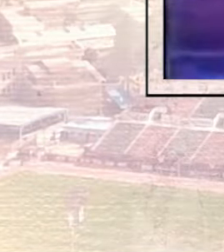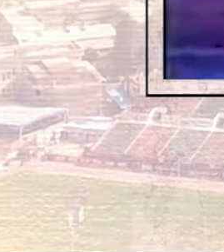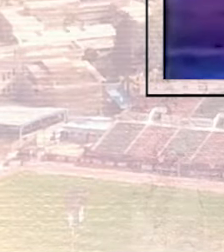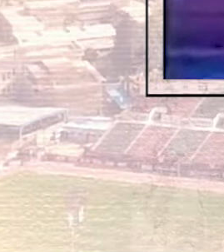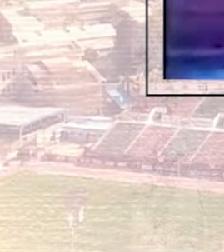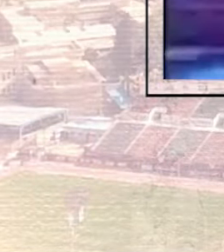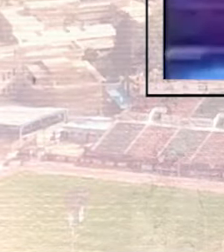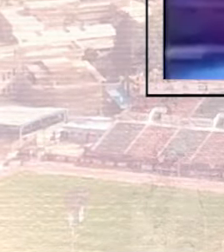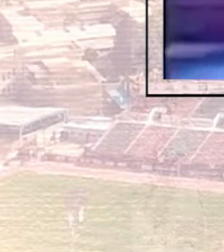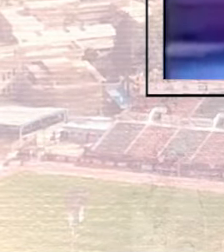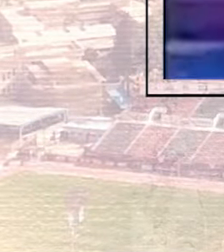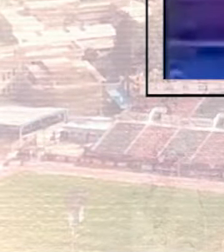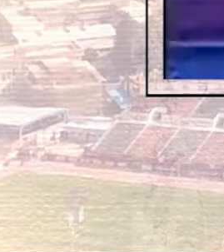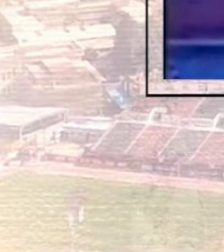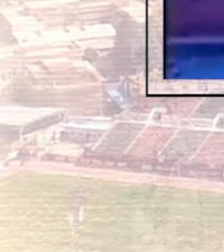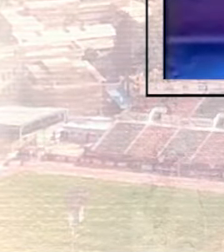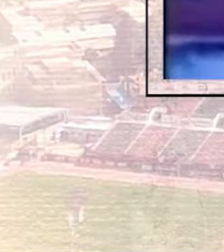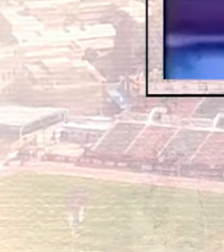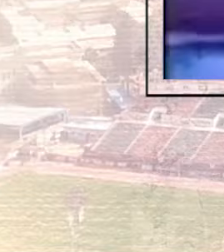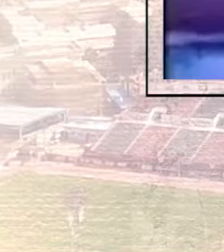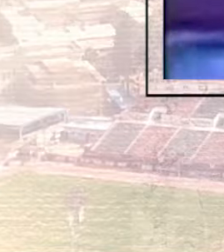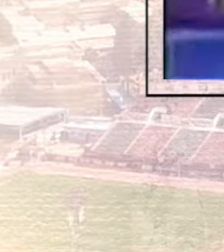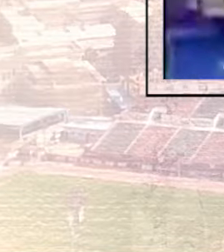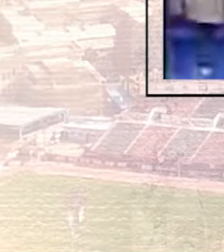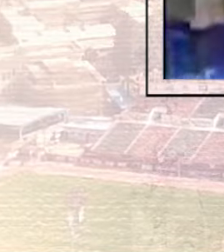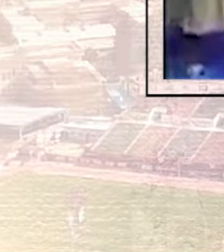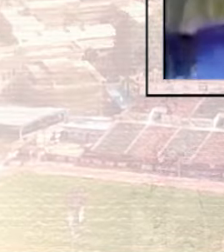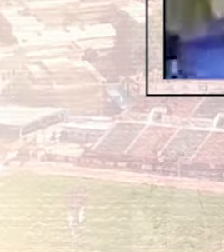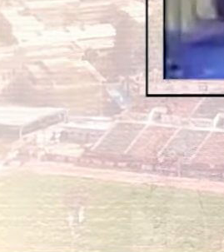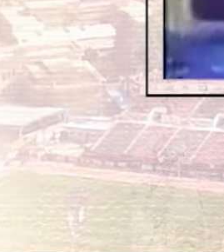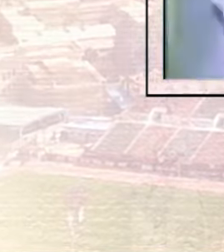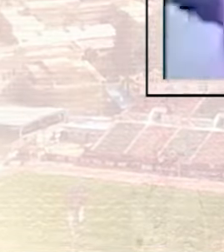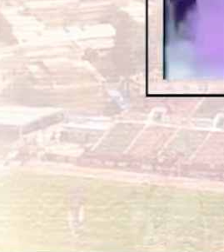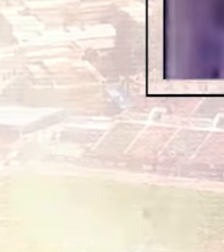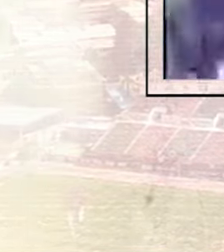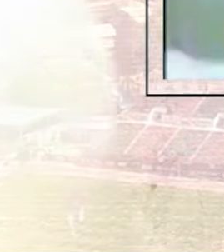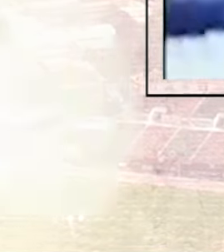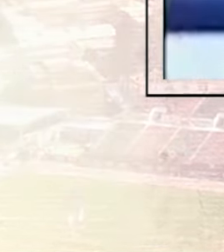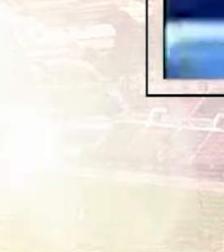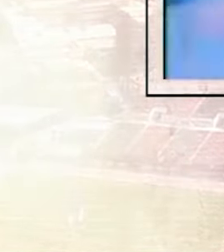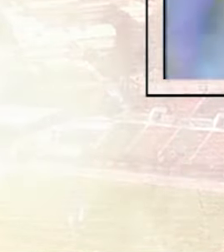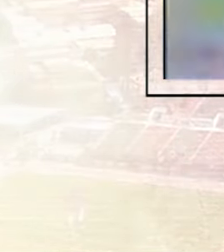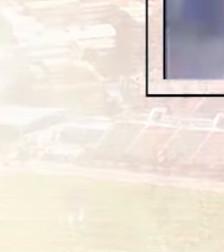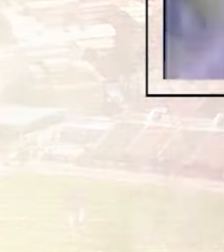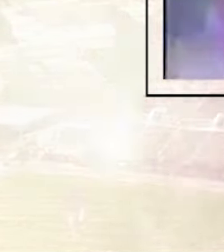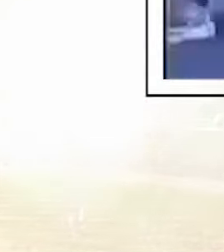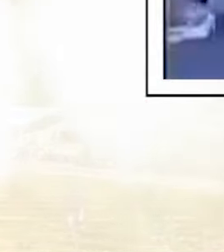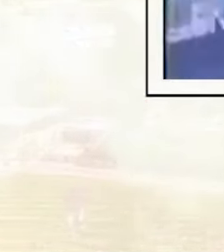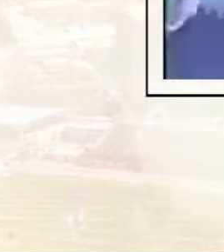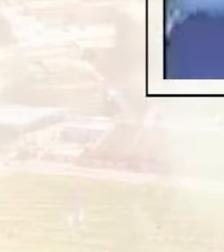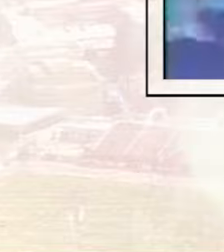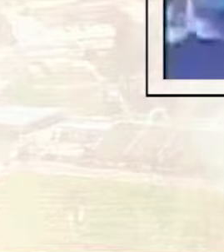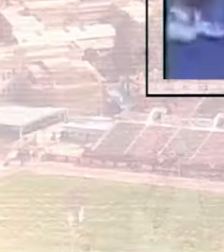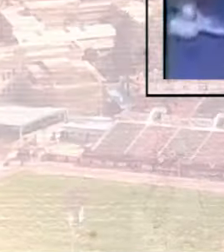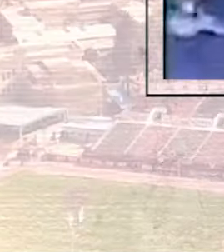ما قابلني عالزراعية والشمس حامية عليا، ما قابلني عالزراعية